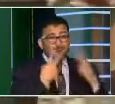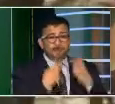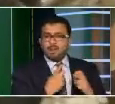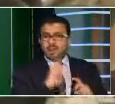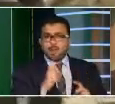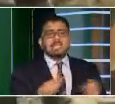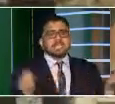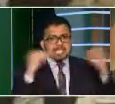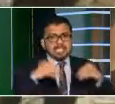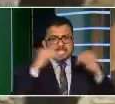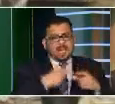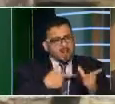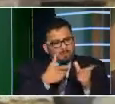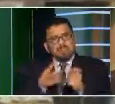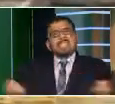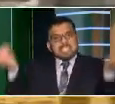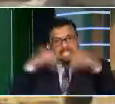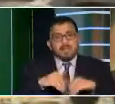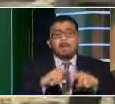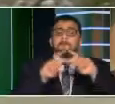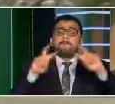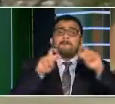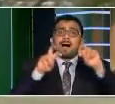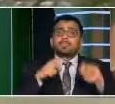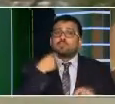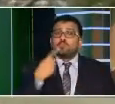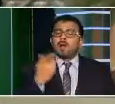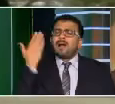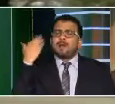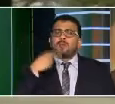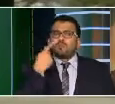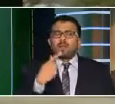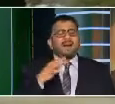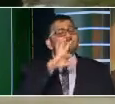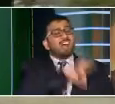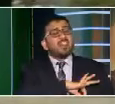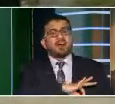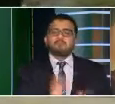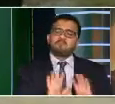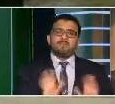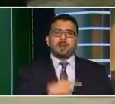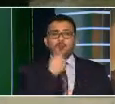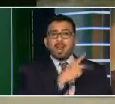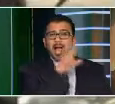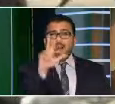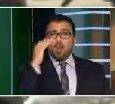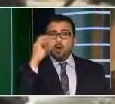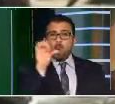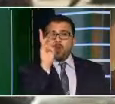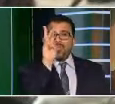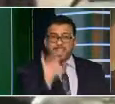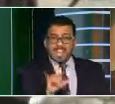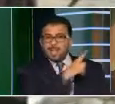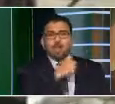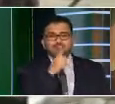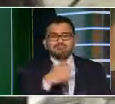جعلت الميليشيات تزيد من عدوانها عليها. يبحث هؤلاء عن ما منذ أيام دون فائدة، فميليشيات الحوثي والمخلوع منعت دخول